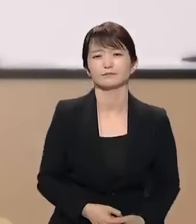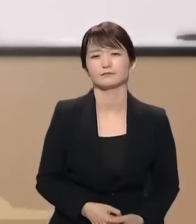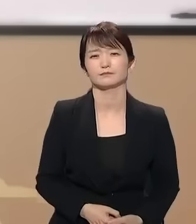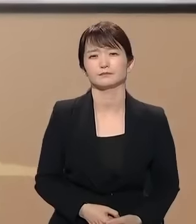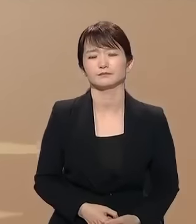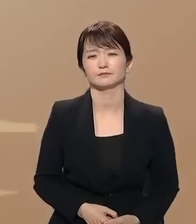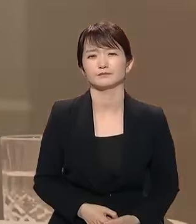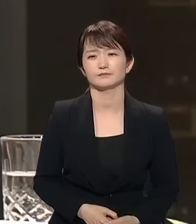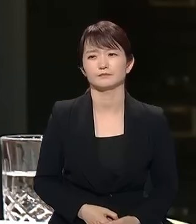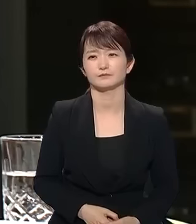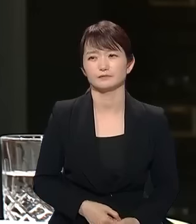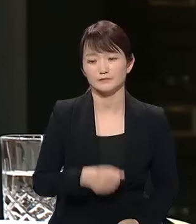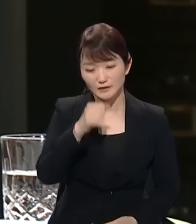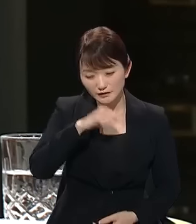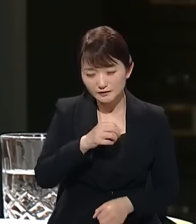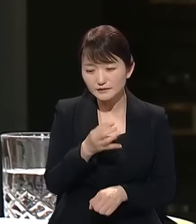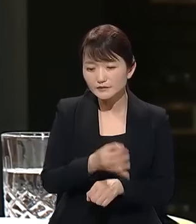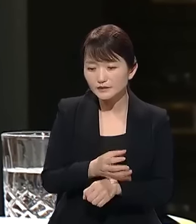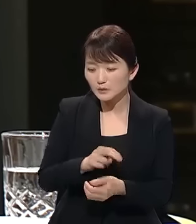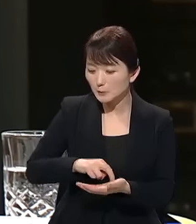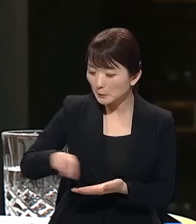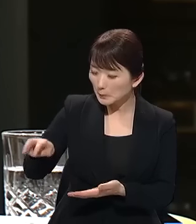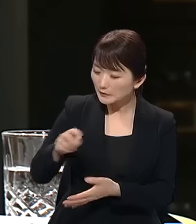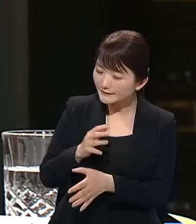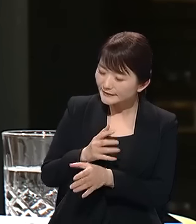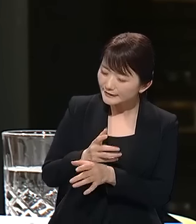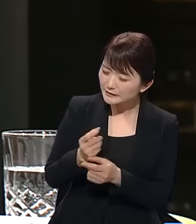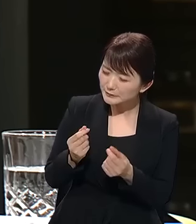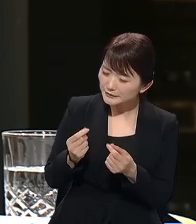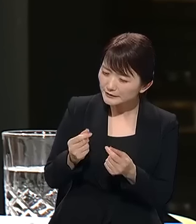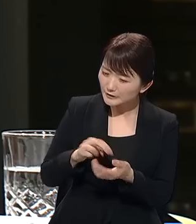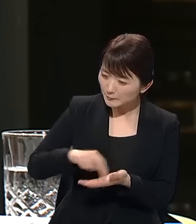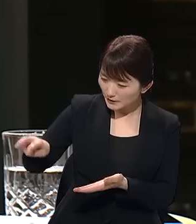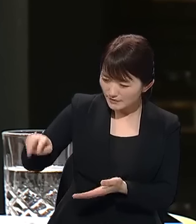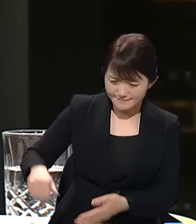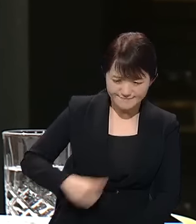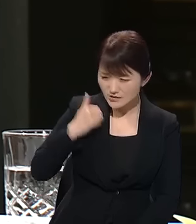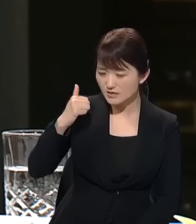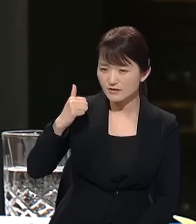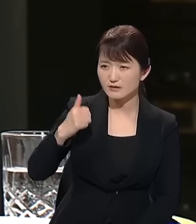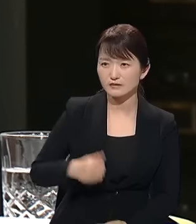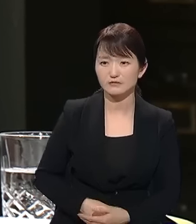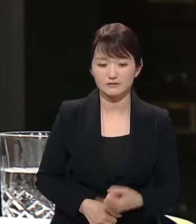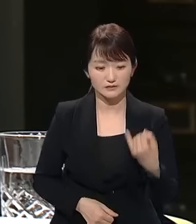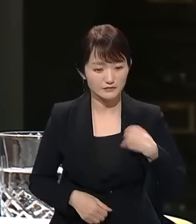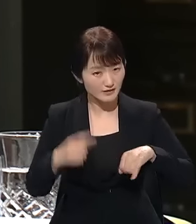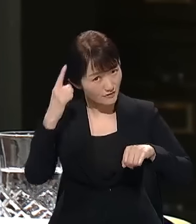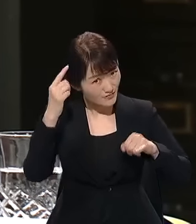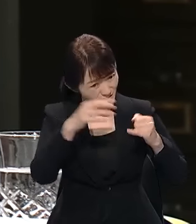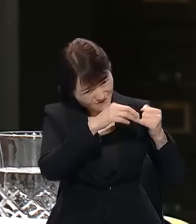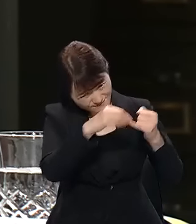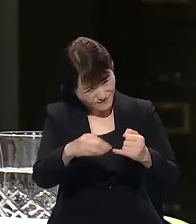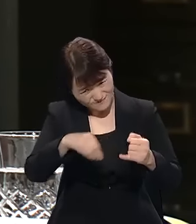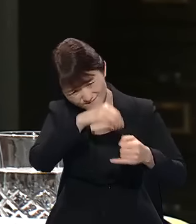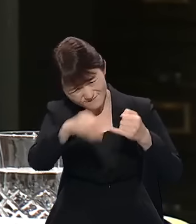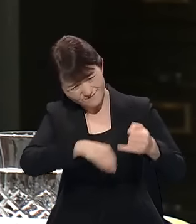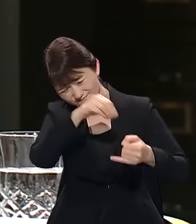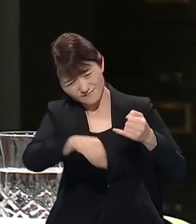것처럼 아이스크림을 사오라는 딸의 장난 섞인 말에 격분해서 딸 머리채를 잡고 이렇게